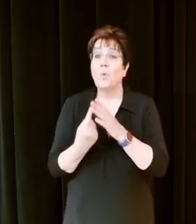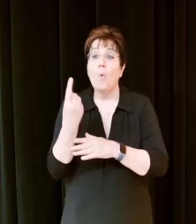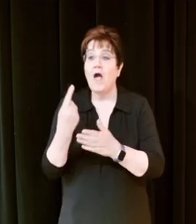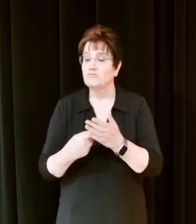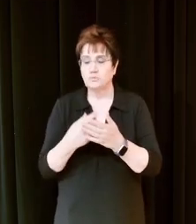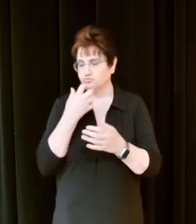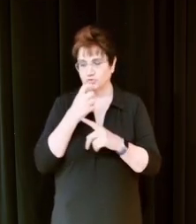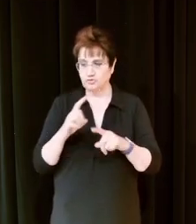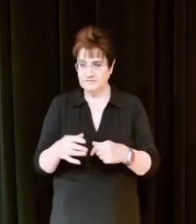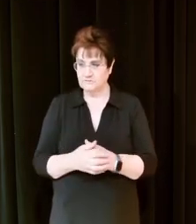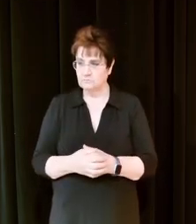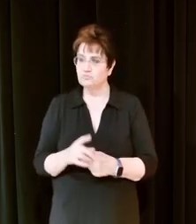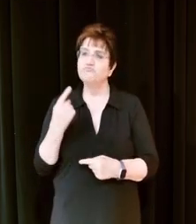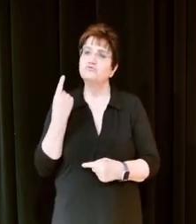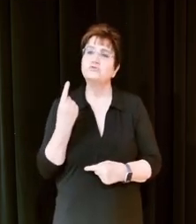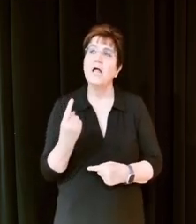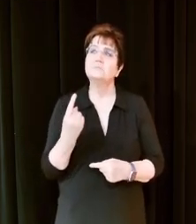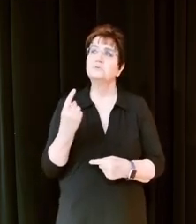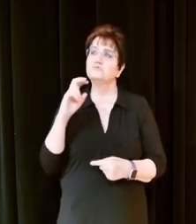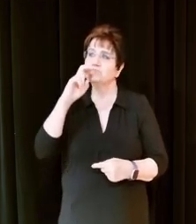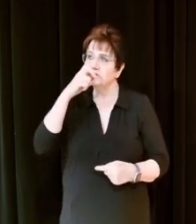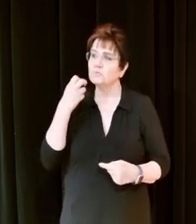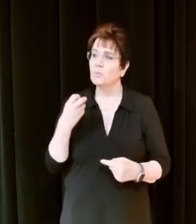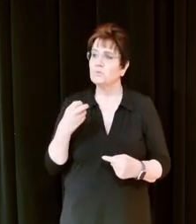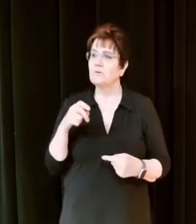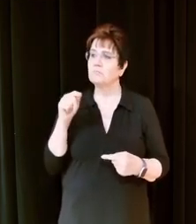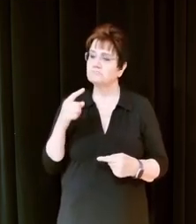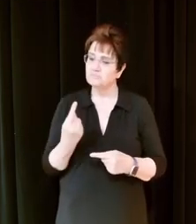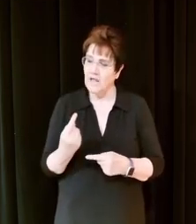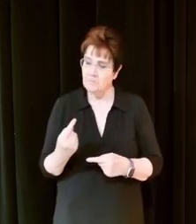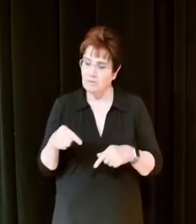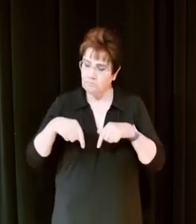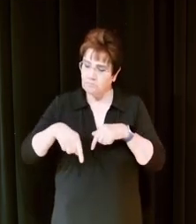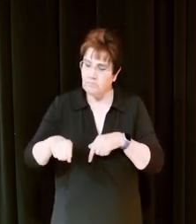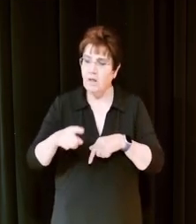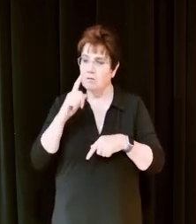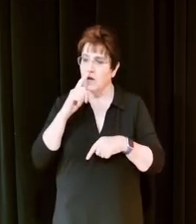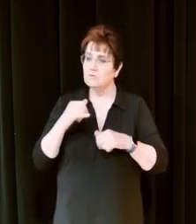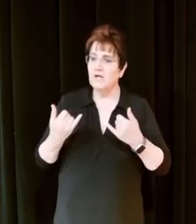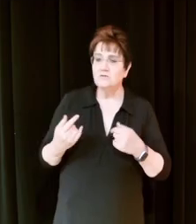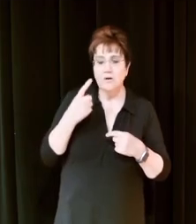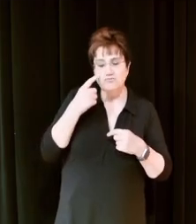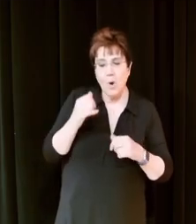ist, sondern sie hat tatsächlich versuchen können, einfach mal sich auf das Erleben einzulassen.